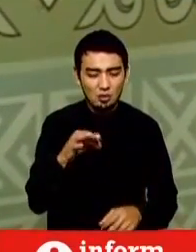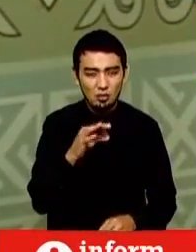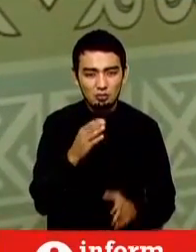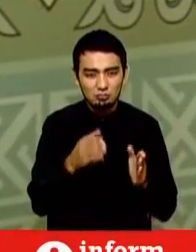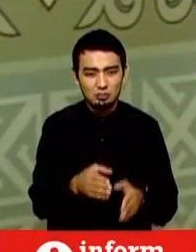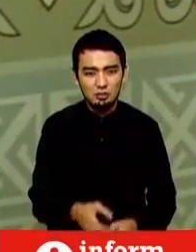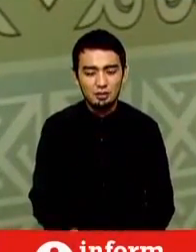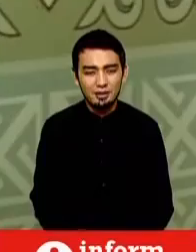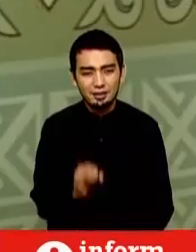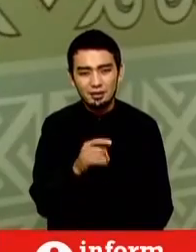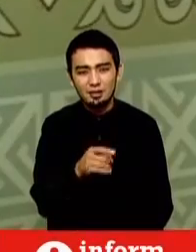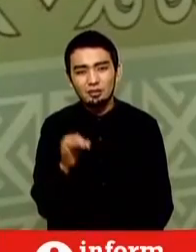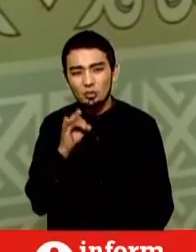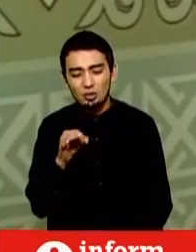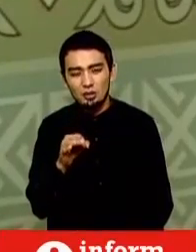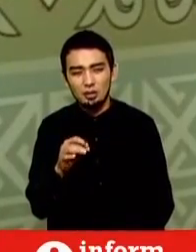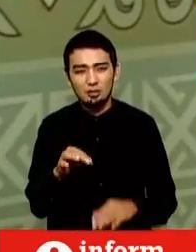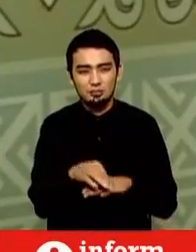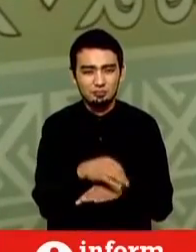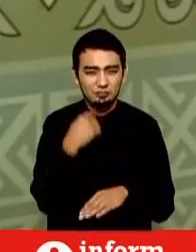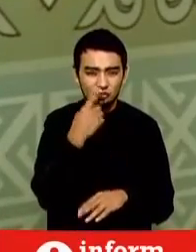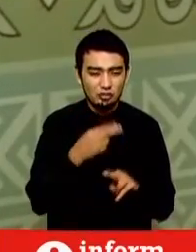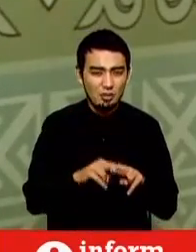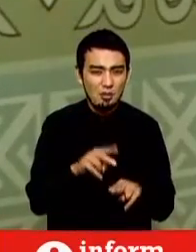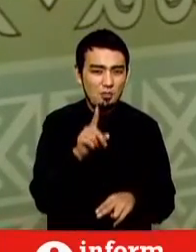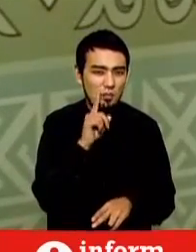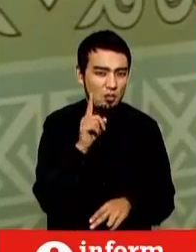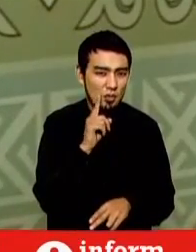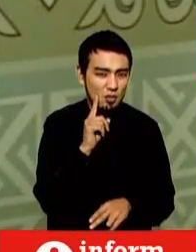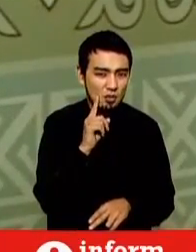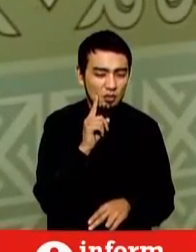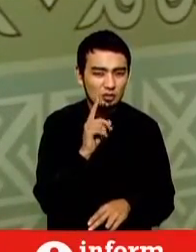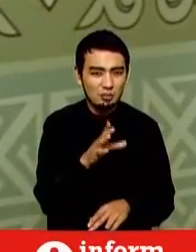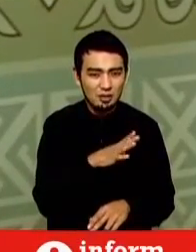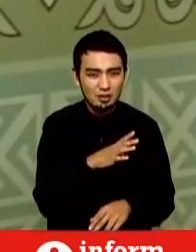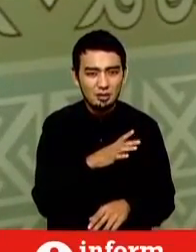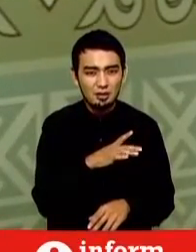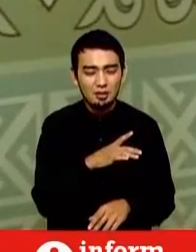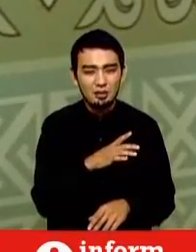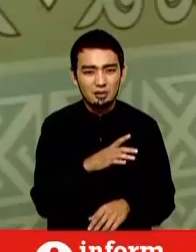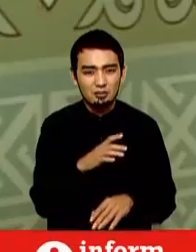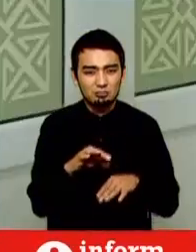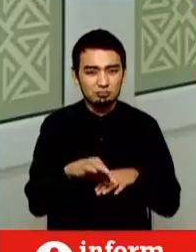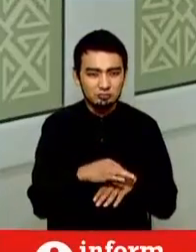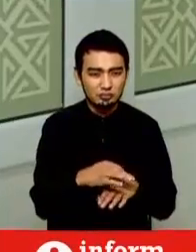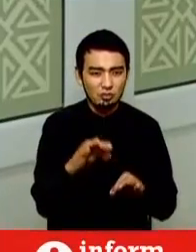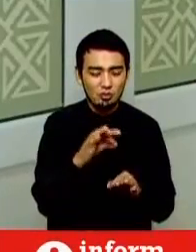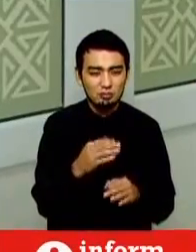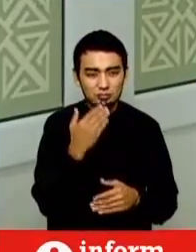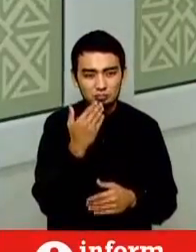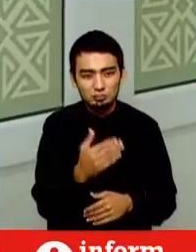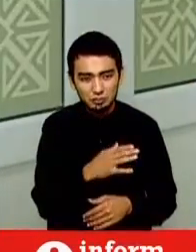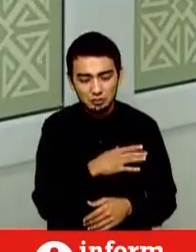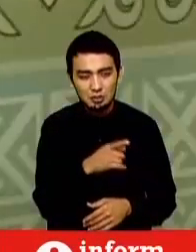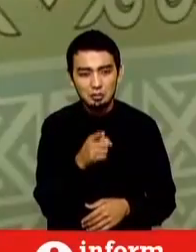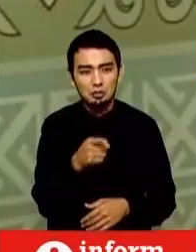бұл туралы сынып жетекші де жекелей жаз кезінде, жеке как әйел азамат ретінде сұраған екен.